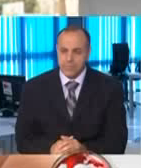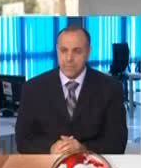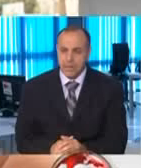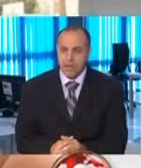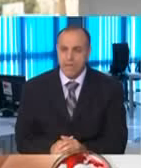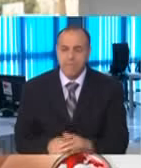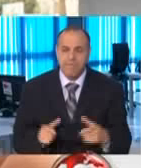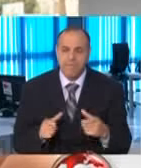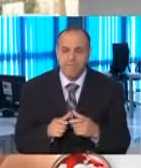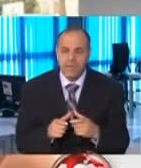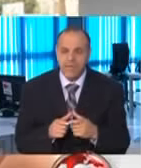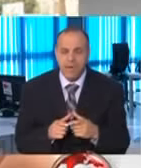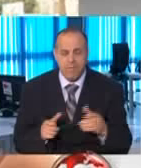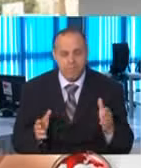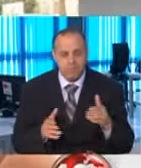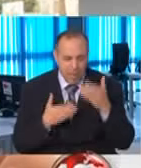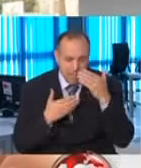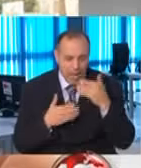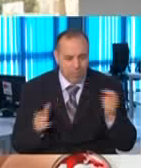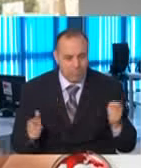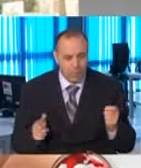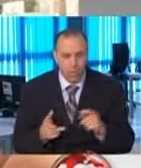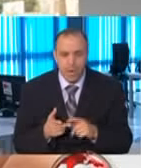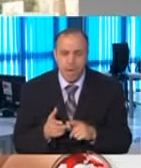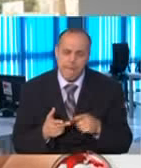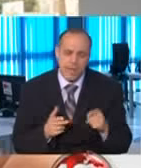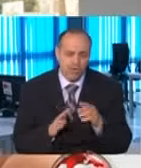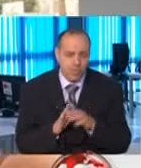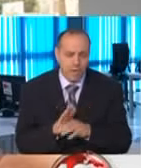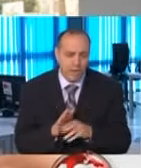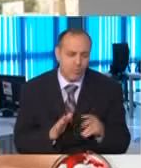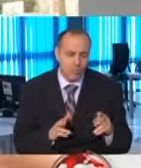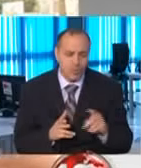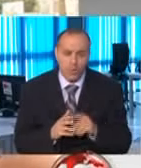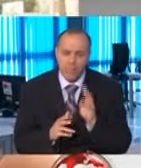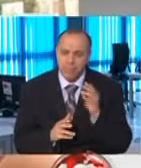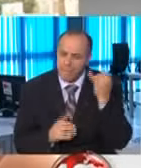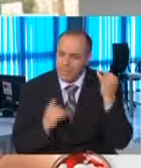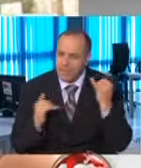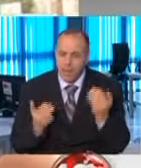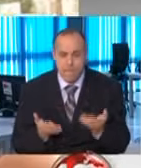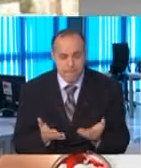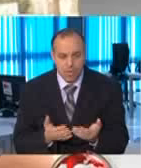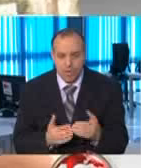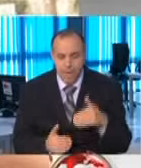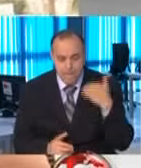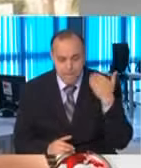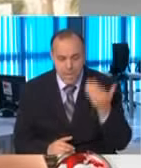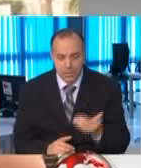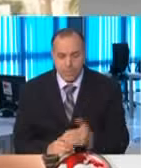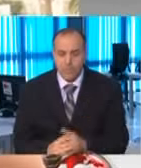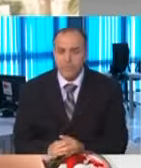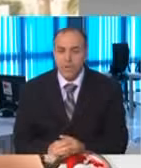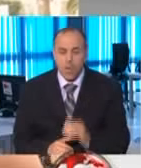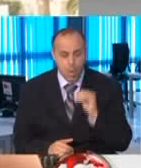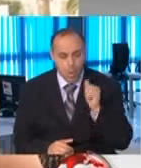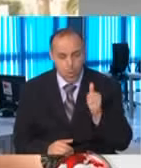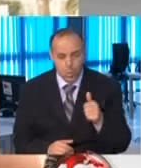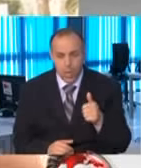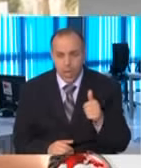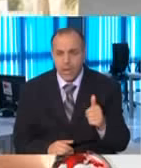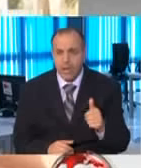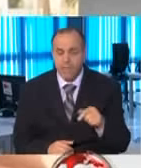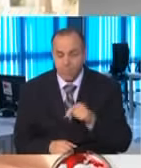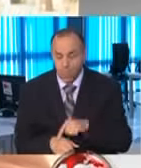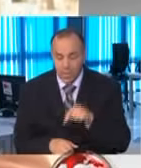لفرقة جيل جلالة المغربية، إلى جانب عديد الفقرات الأخرى والندوات الفكرية التي ستتم من الغد. هذا ويجري